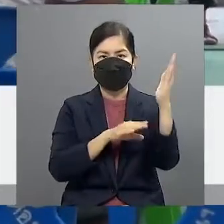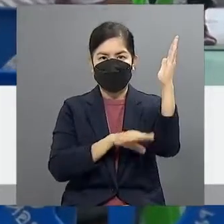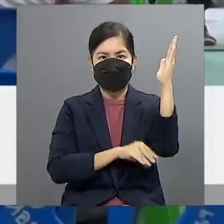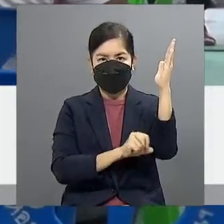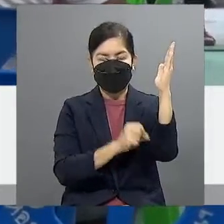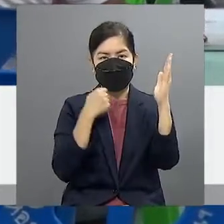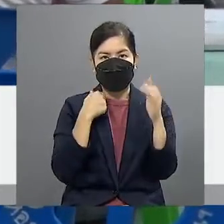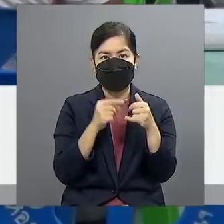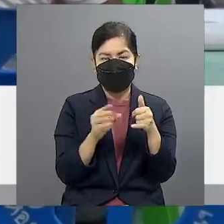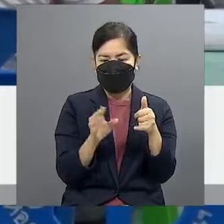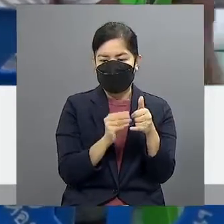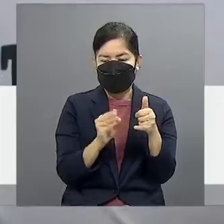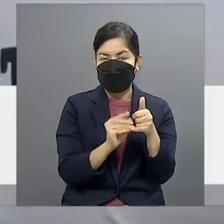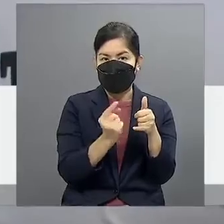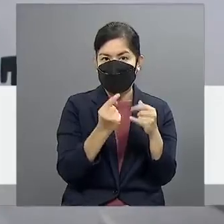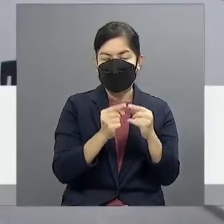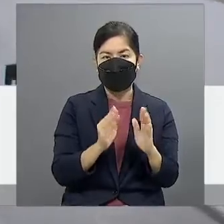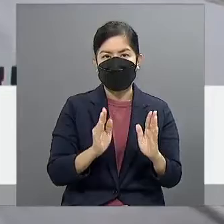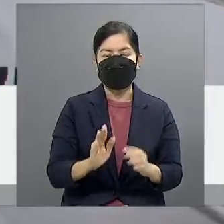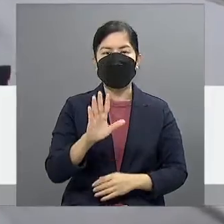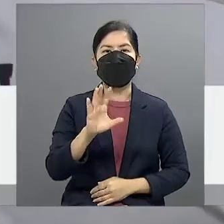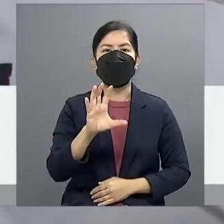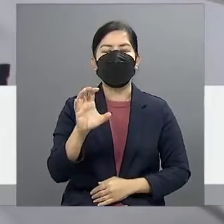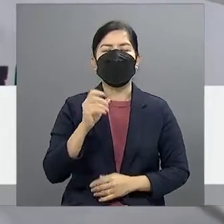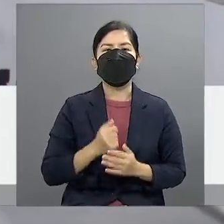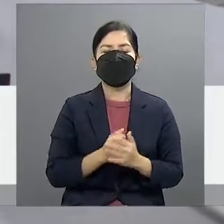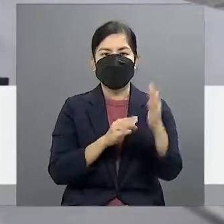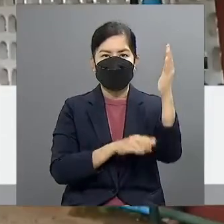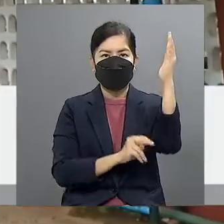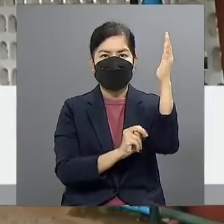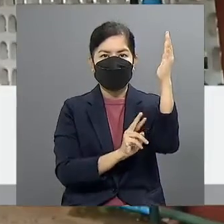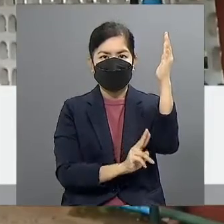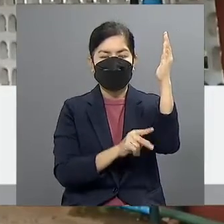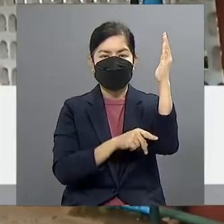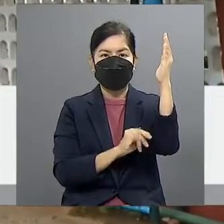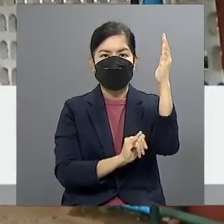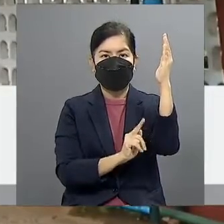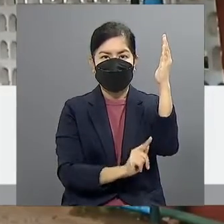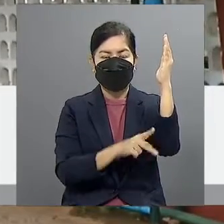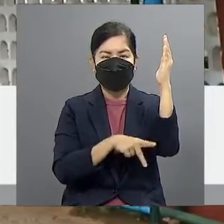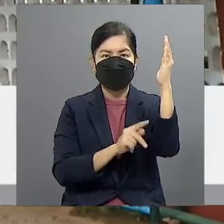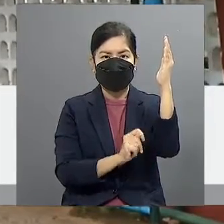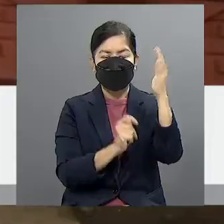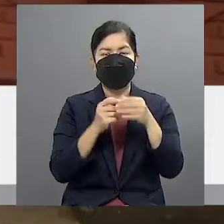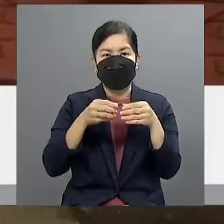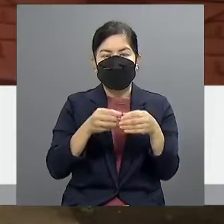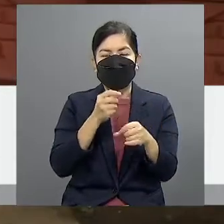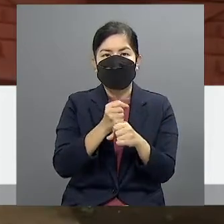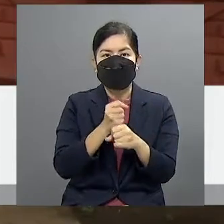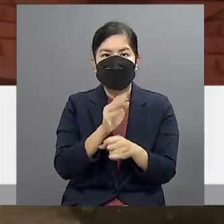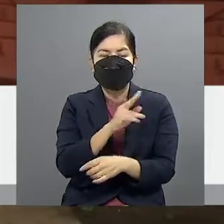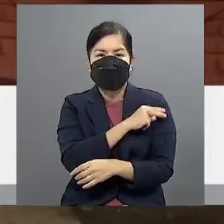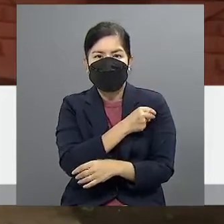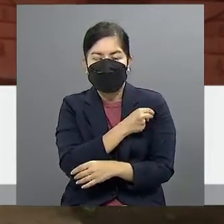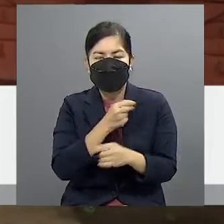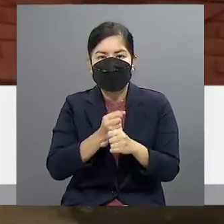คนเช่นเดียวกับจังหวัดนราธิวาสยะลาและปัตตานีทำให้เจ้าหน้าที่สาธารณสุขต้องทำงานหนักทั้งการตรวจเชิงรุกและ